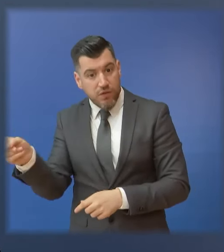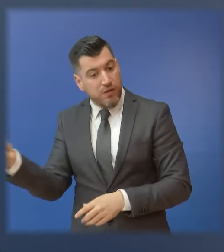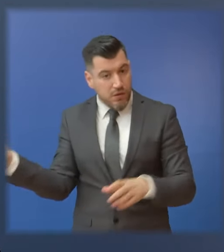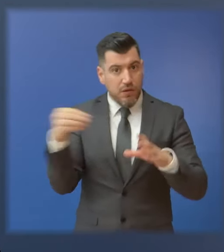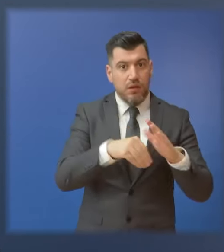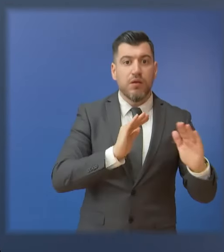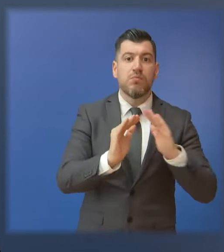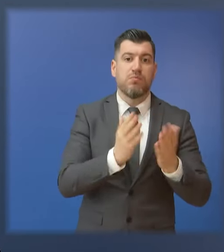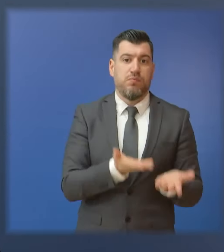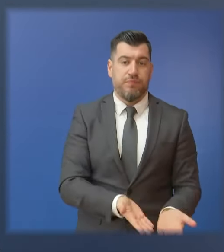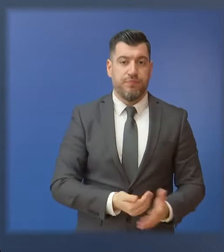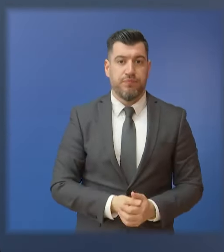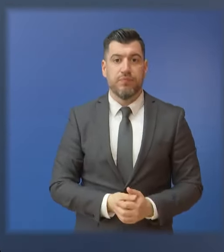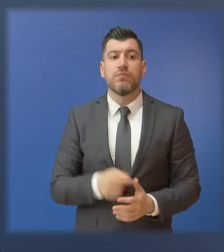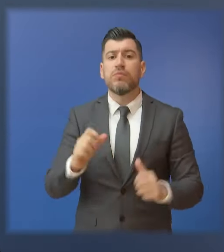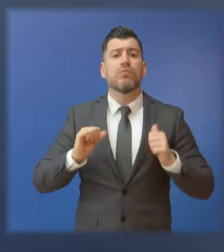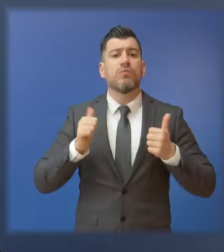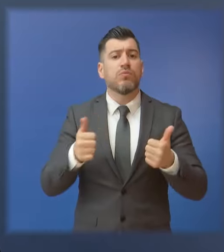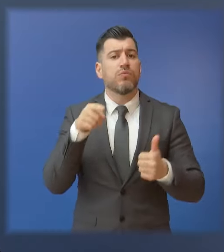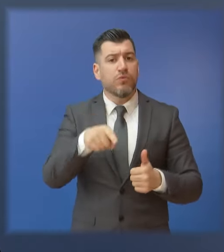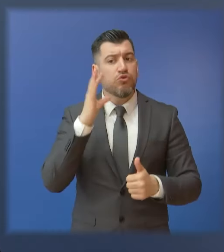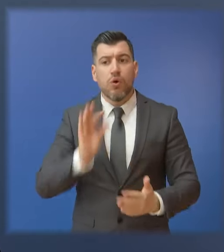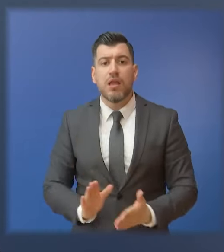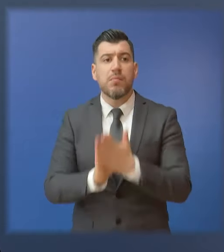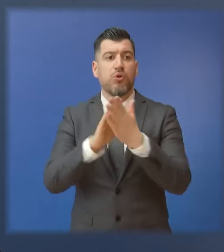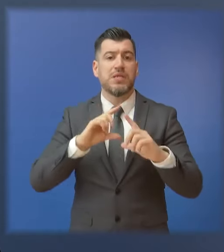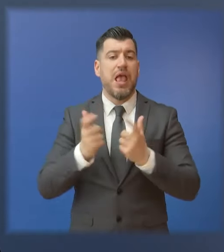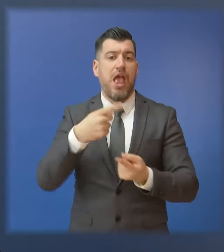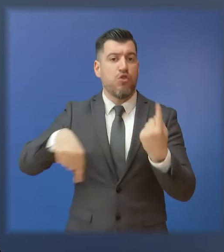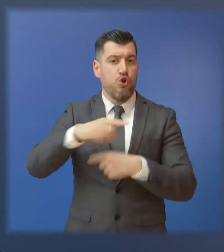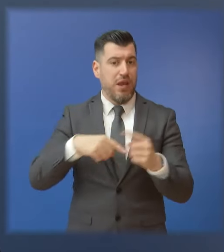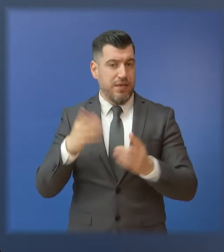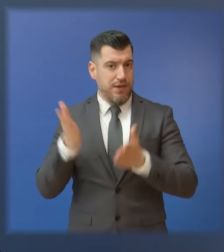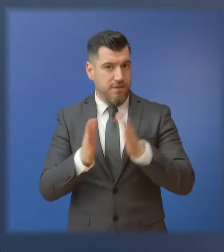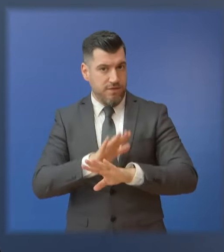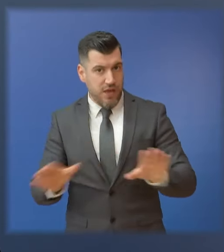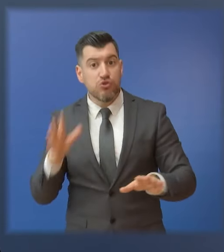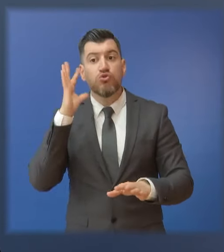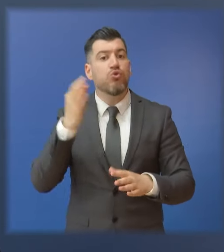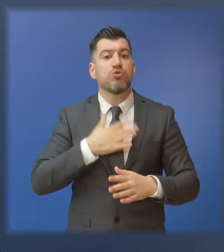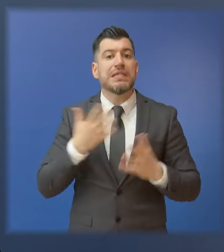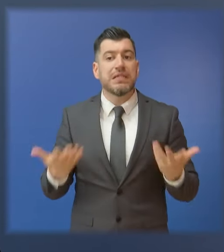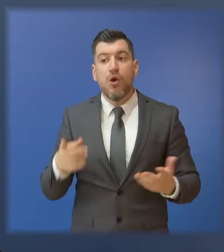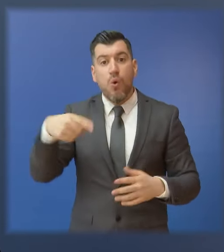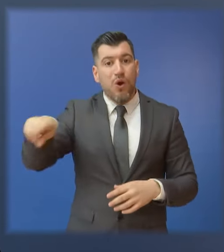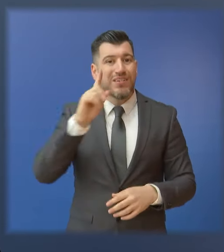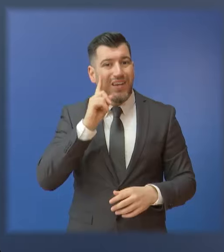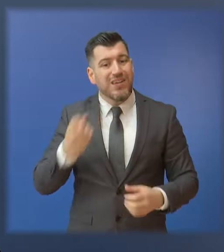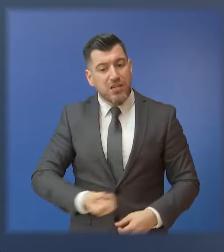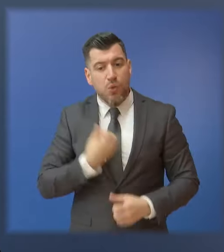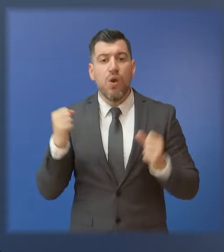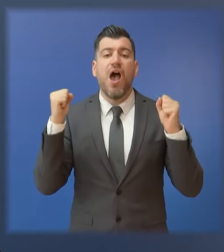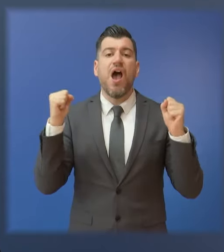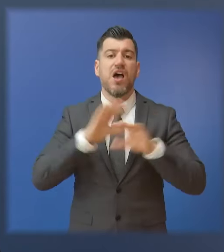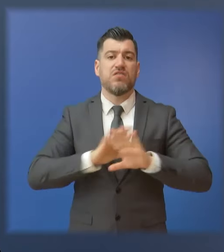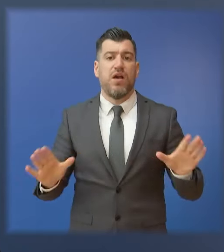δράσεων και των πρωτοβουλιών για την αντιμετώπιση του ζητήματος της ενδοοικογενειακής βίας είναι τα θύματα να νιώσουν ασφάλεια να σπάσουν τον κύκλο